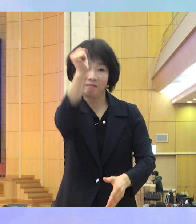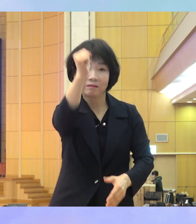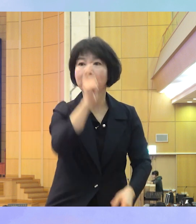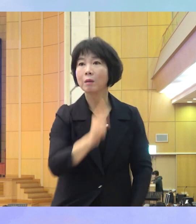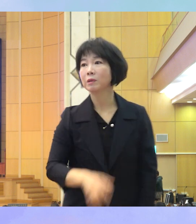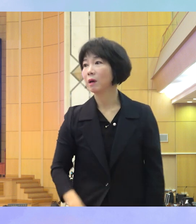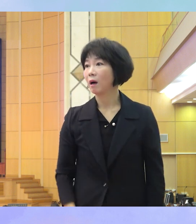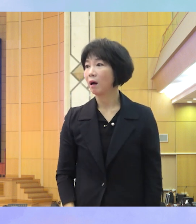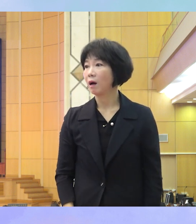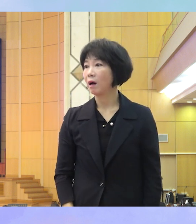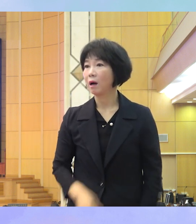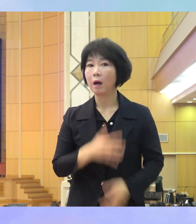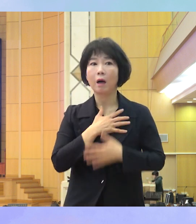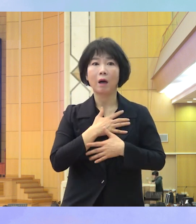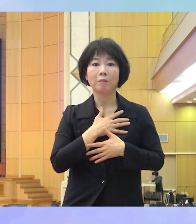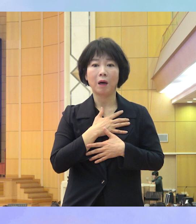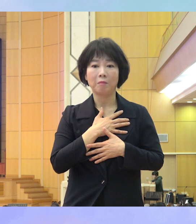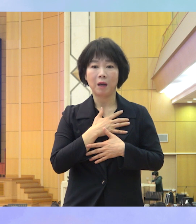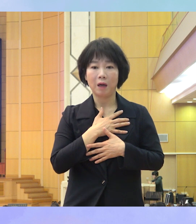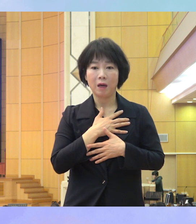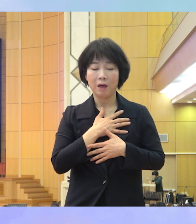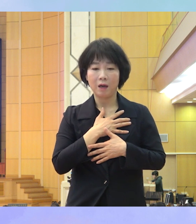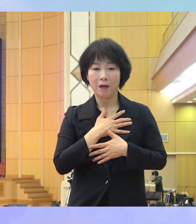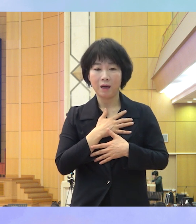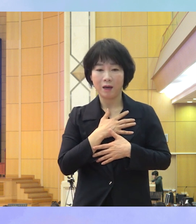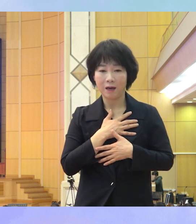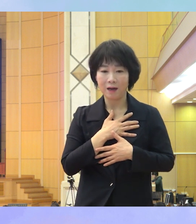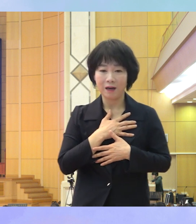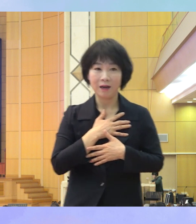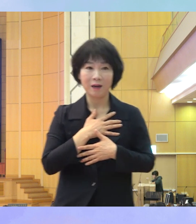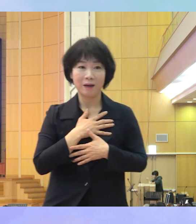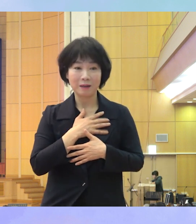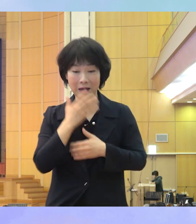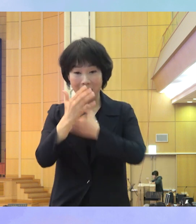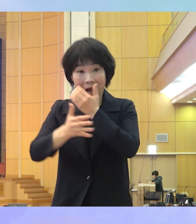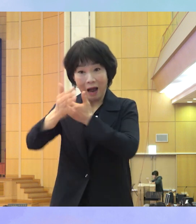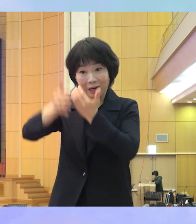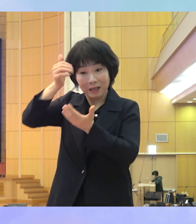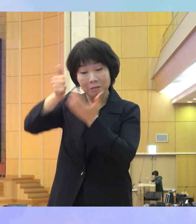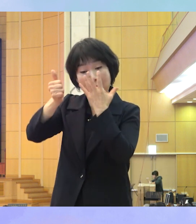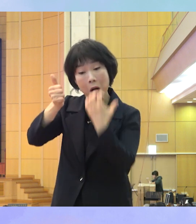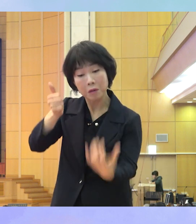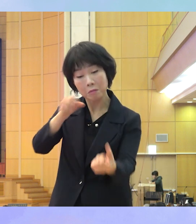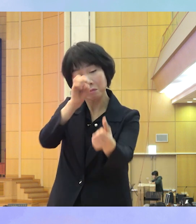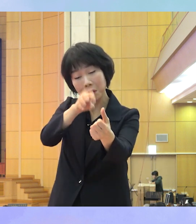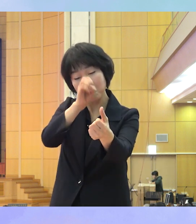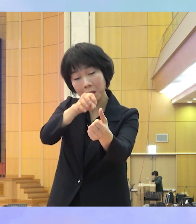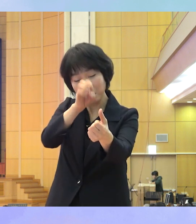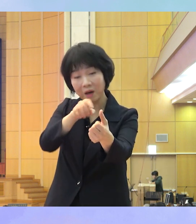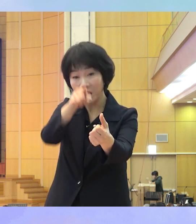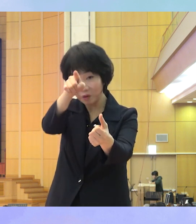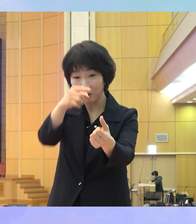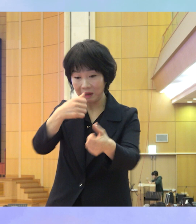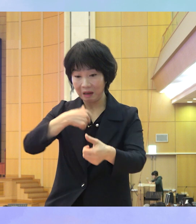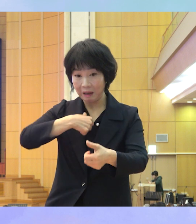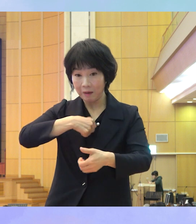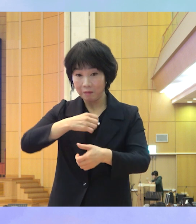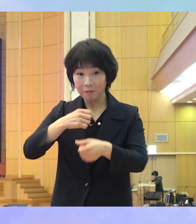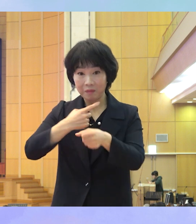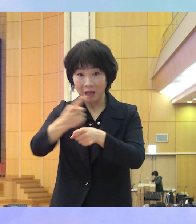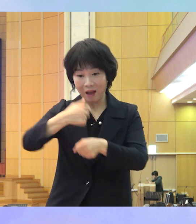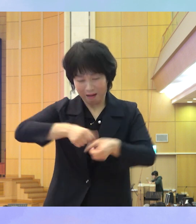뒤 장막문에서 들었더라 그랬어요. 장막문에 들었더라.